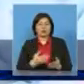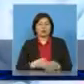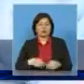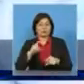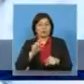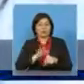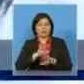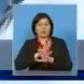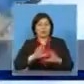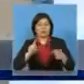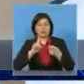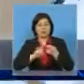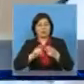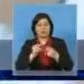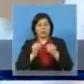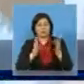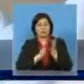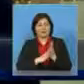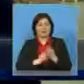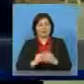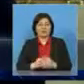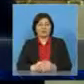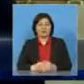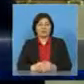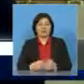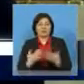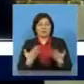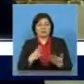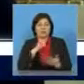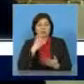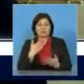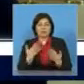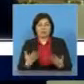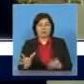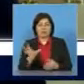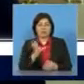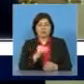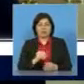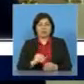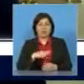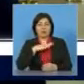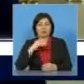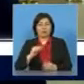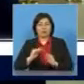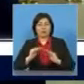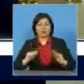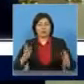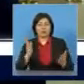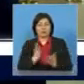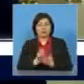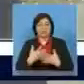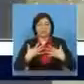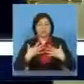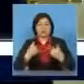заразиться коронавирусом, а не о симптомах после прививки. На данный момент у меня сидят все мои ученики, и я думаю, то, что здоровая нация – это